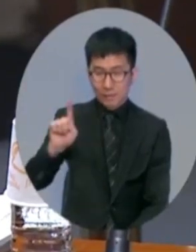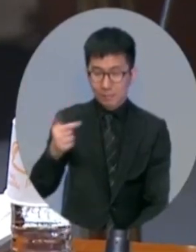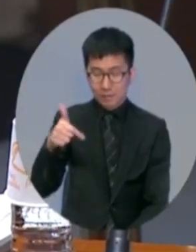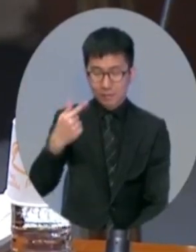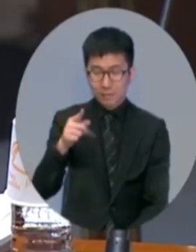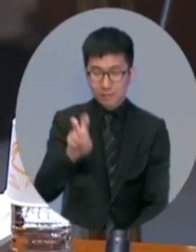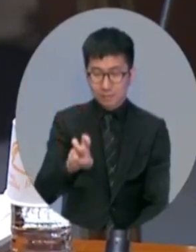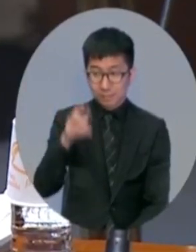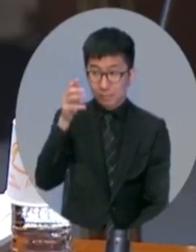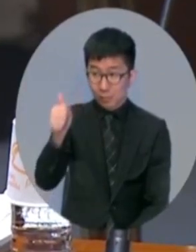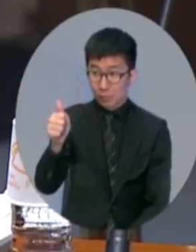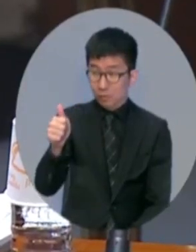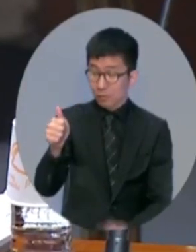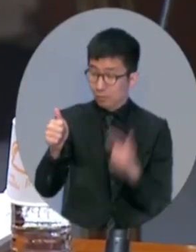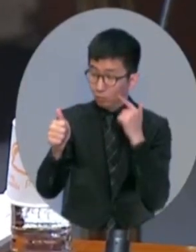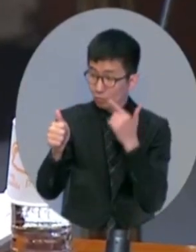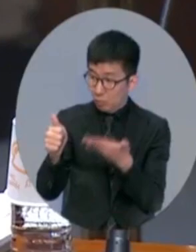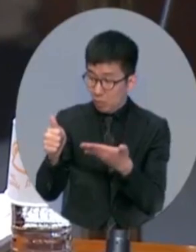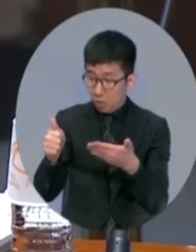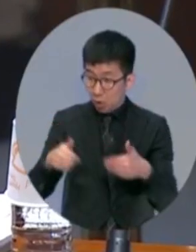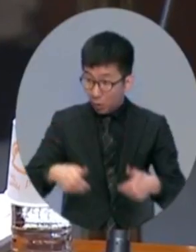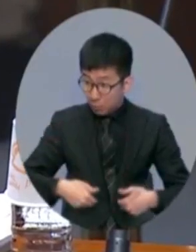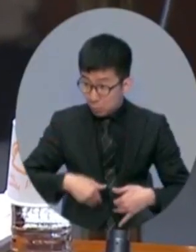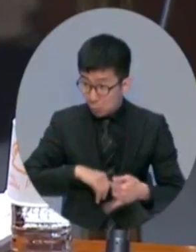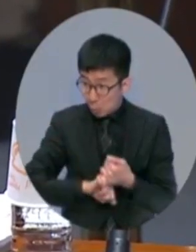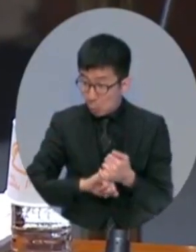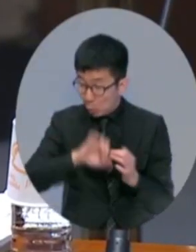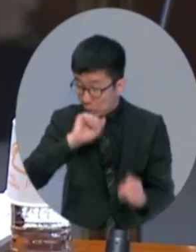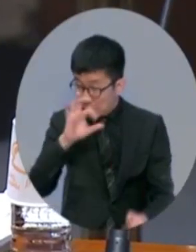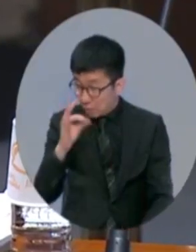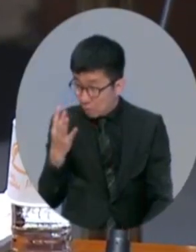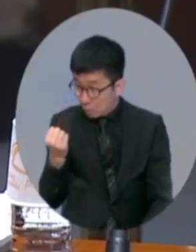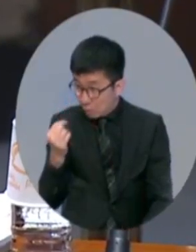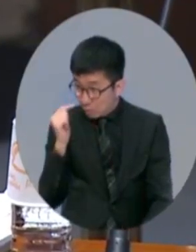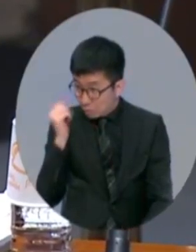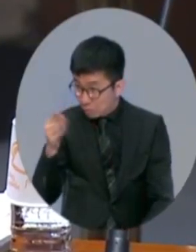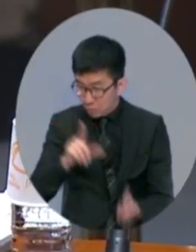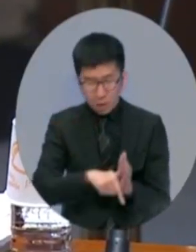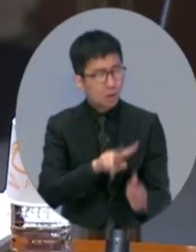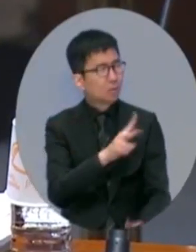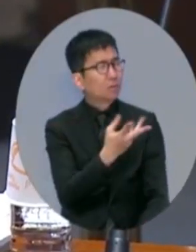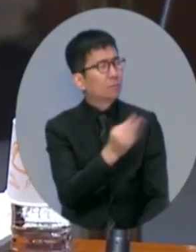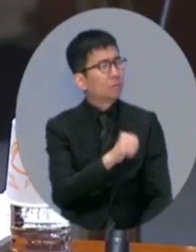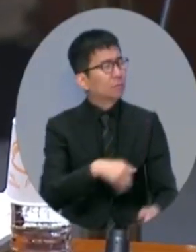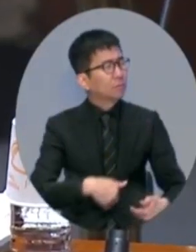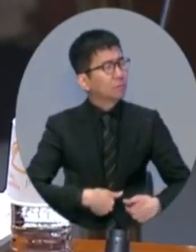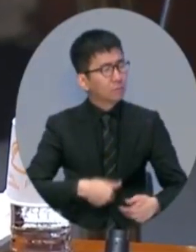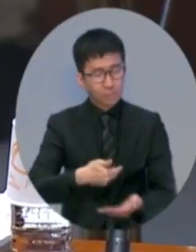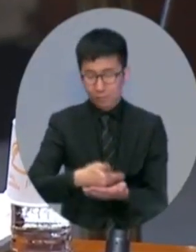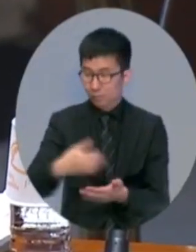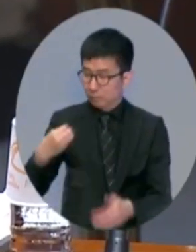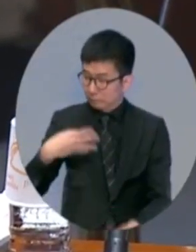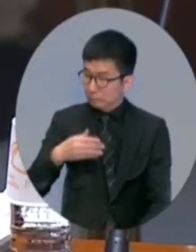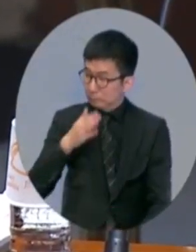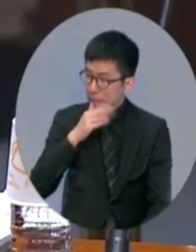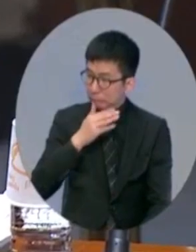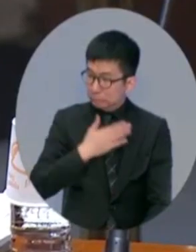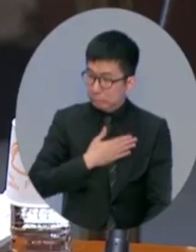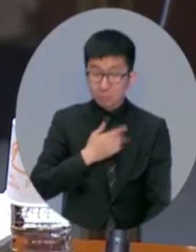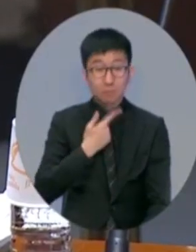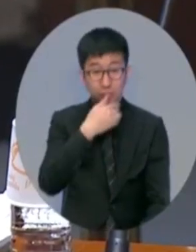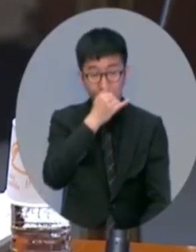200억 정도 돼요. 이런 부분에 대해서 좀 살펴주시고요. 지금 뭐 민주당에서 강하게 요구하고 있는데